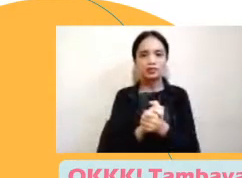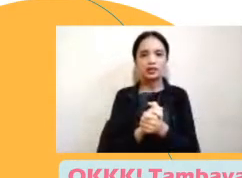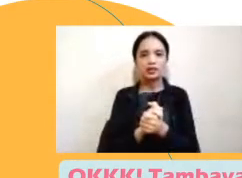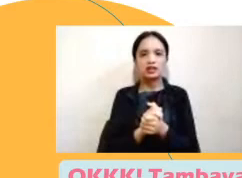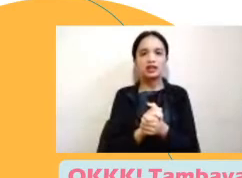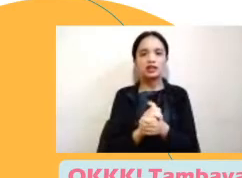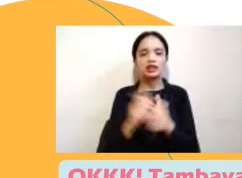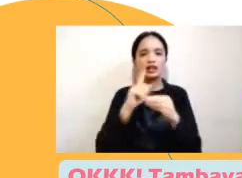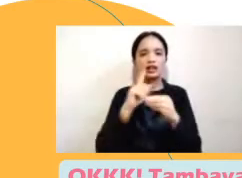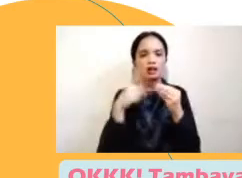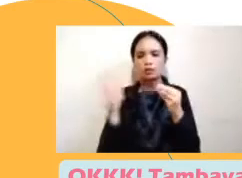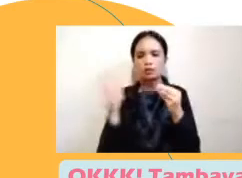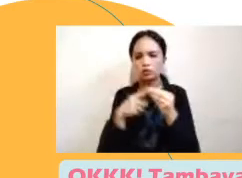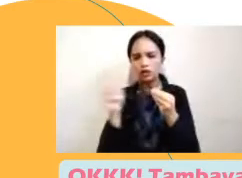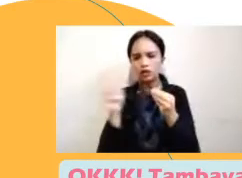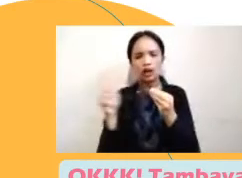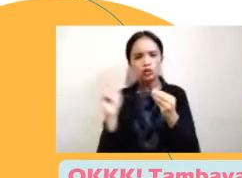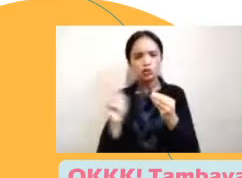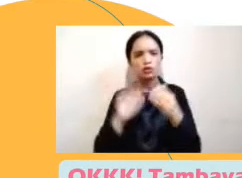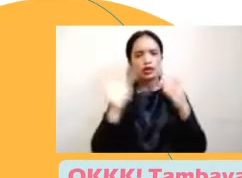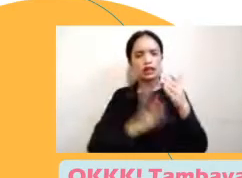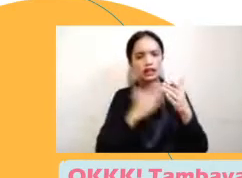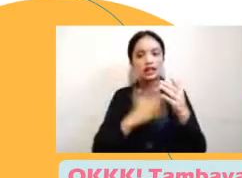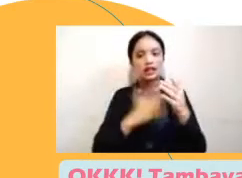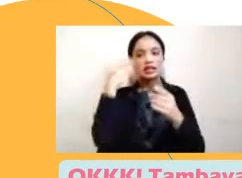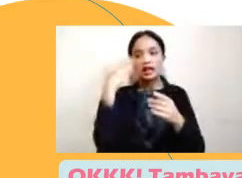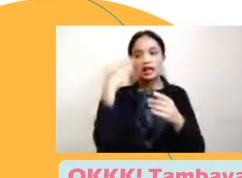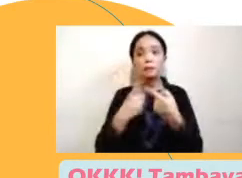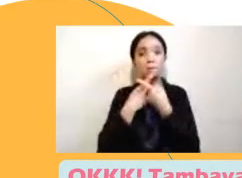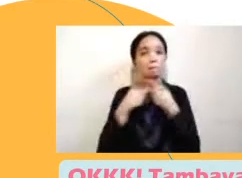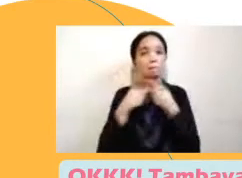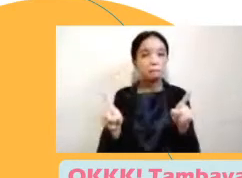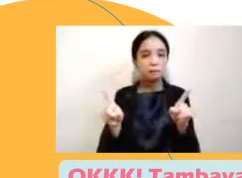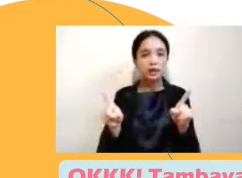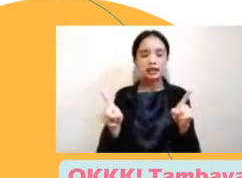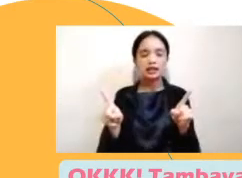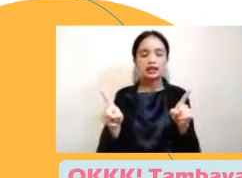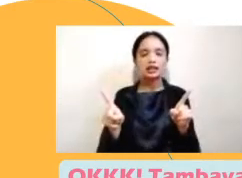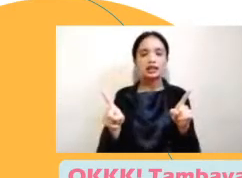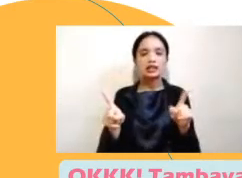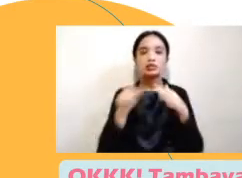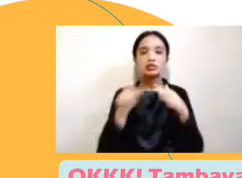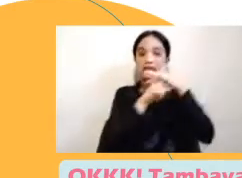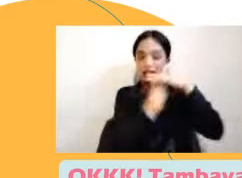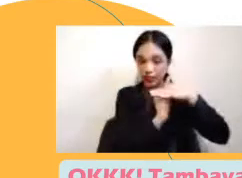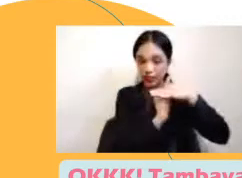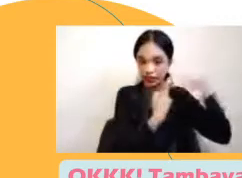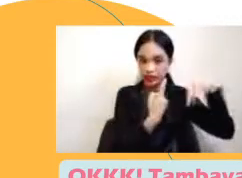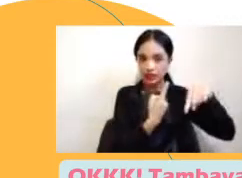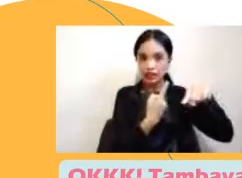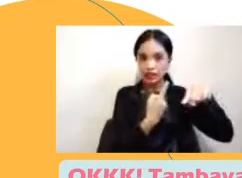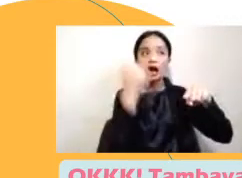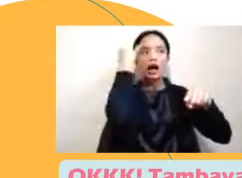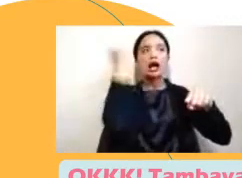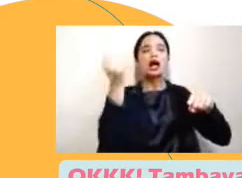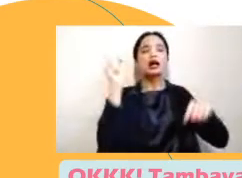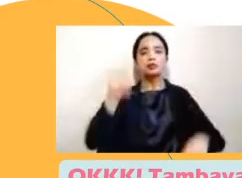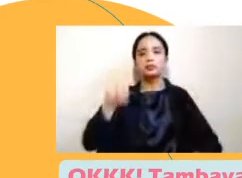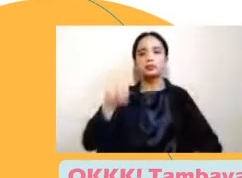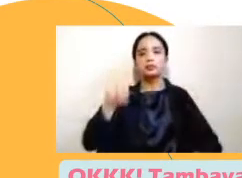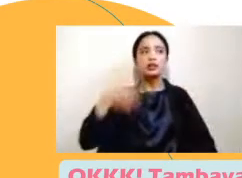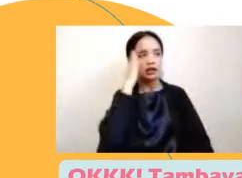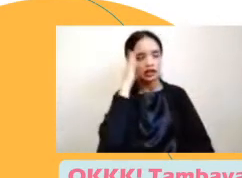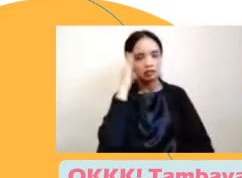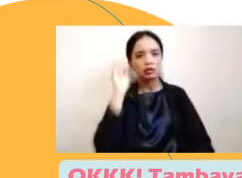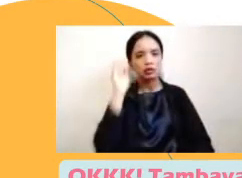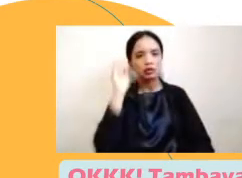tong kantang to. Hindi pa natin alam. Pero dahil sa opening, magkaka-idea na tayo. Malaman mo rin kung mabilis